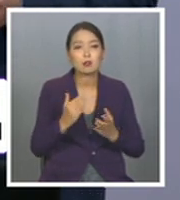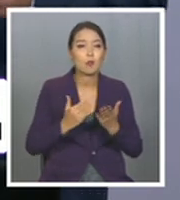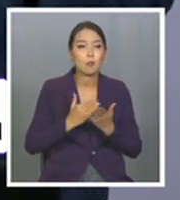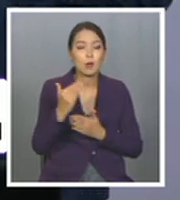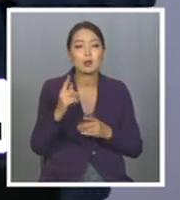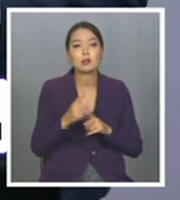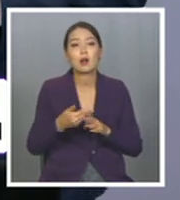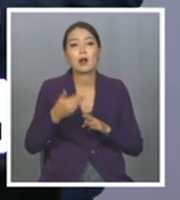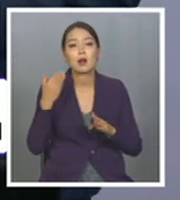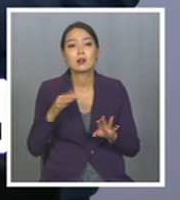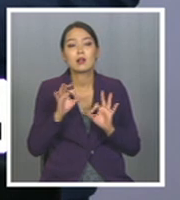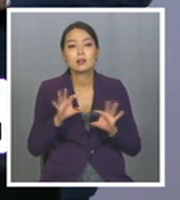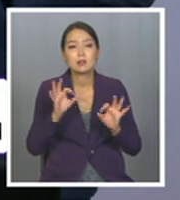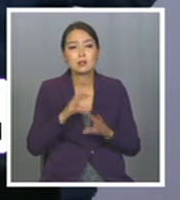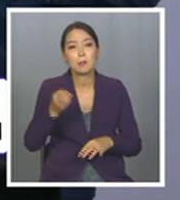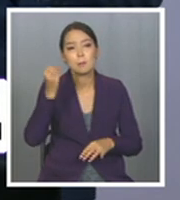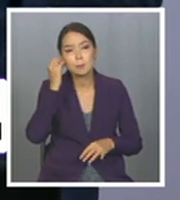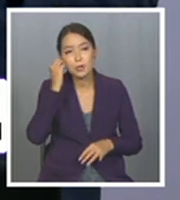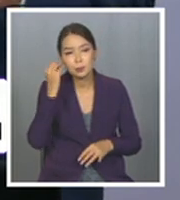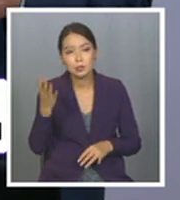өткен білімділік,